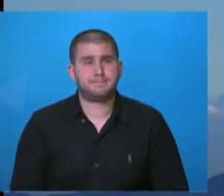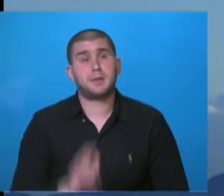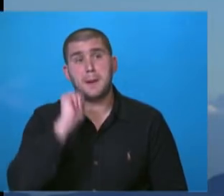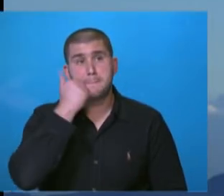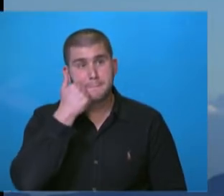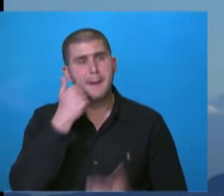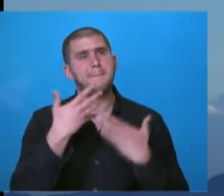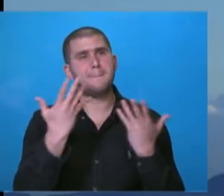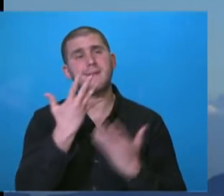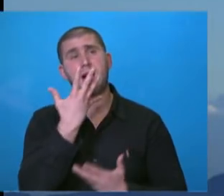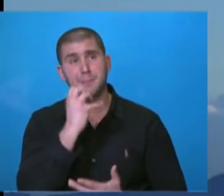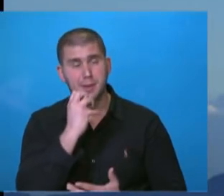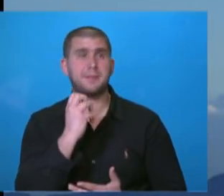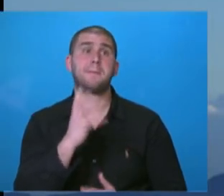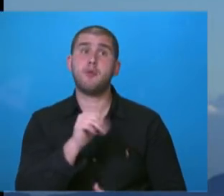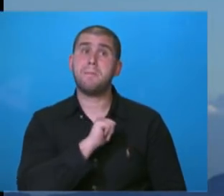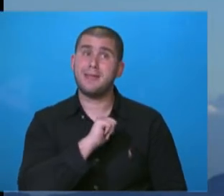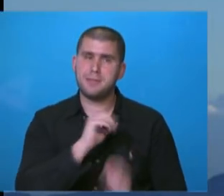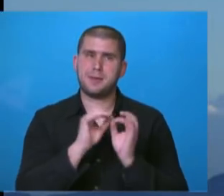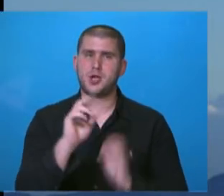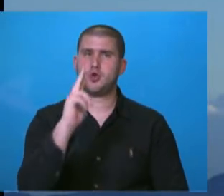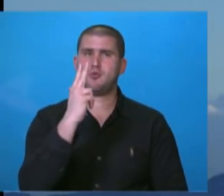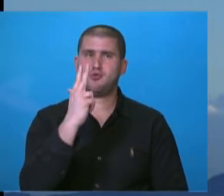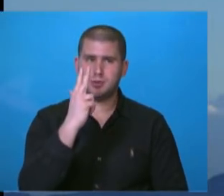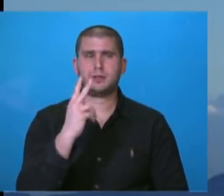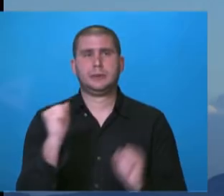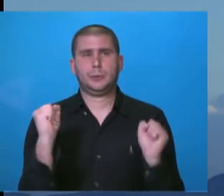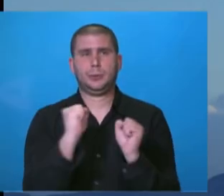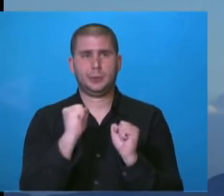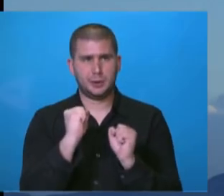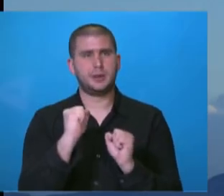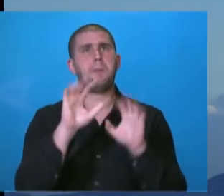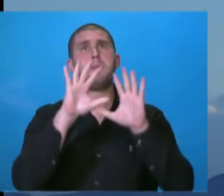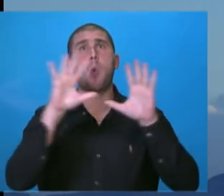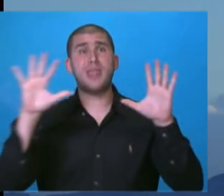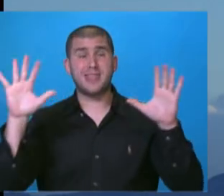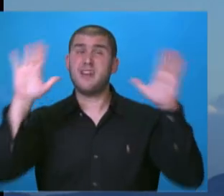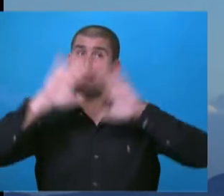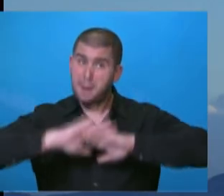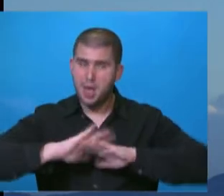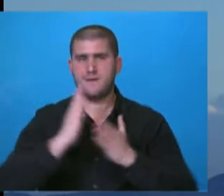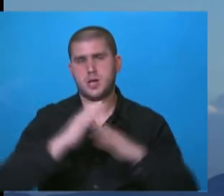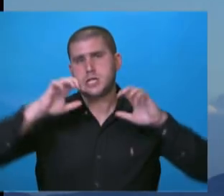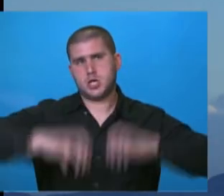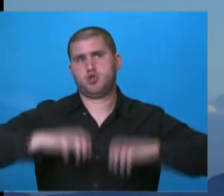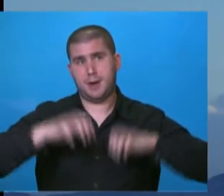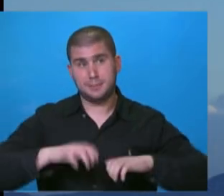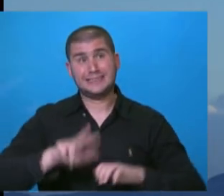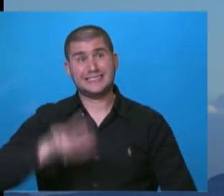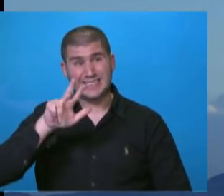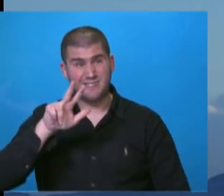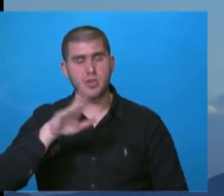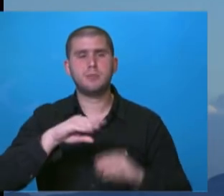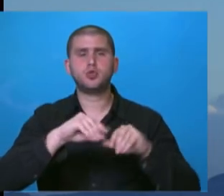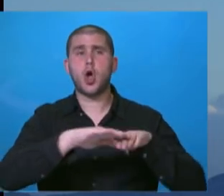בהיר וחמים יחסית, החלק המעניין יתחיל ביום שלישי. תורגש התקררות, תהיה מעונן משעות הלילה אמור להתחיל הגשם בצפון ובמישור החוף.